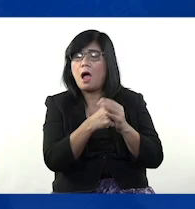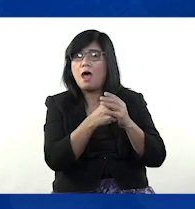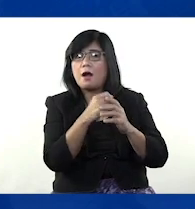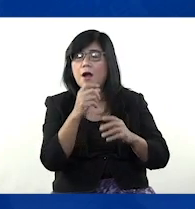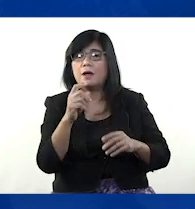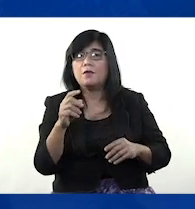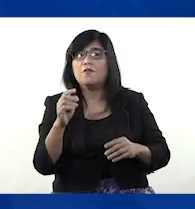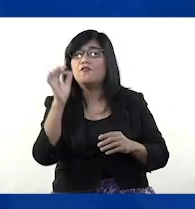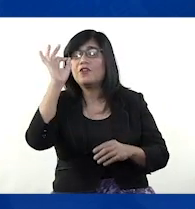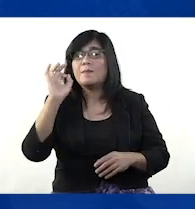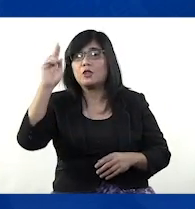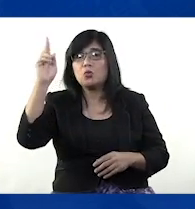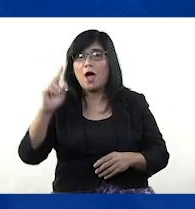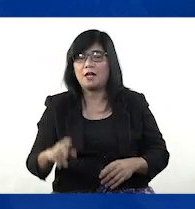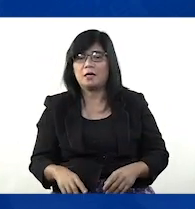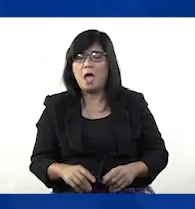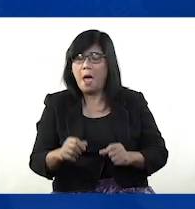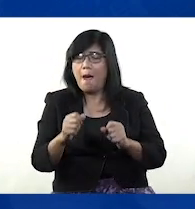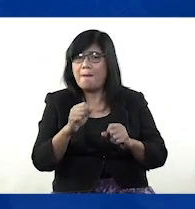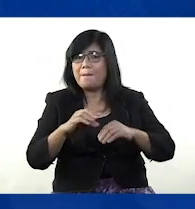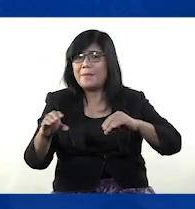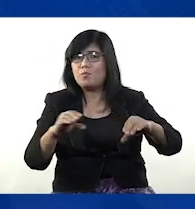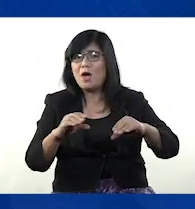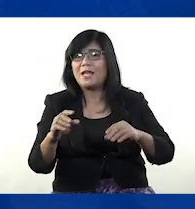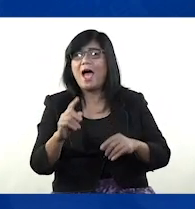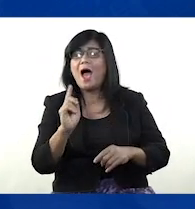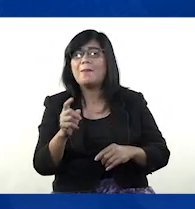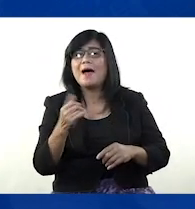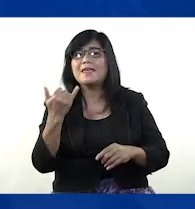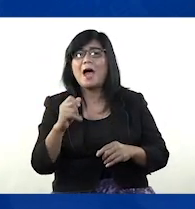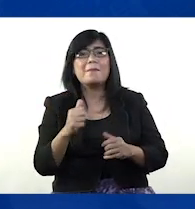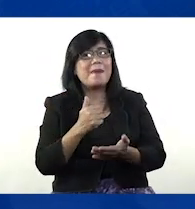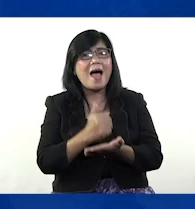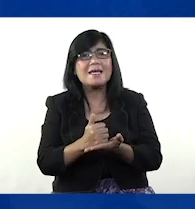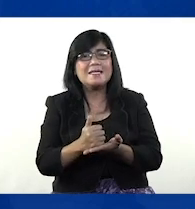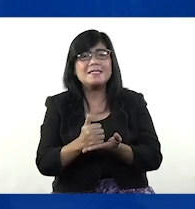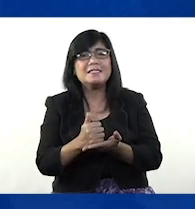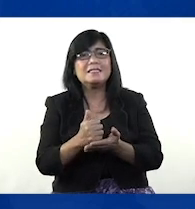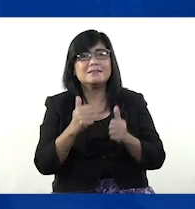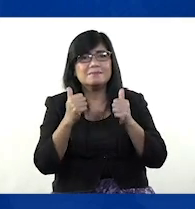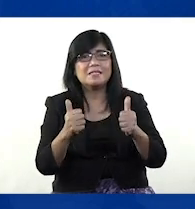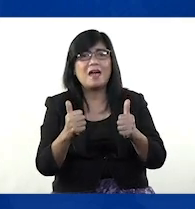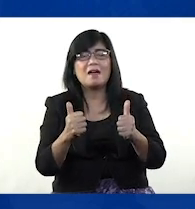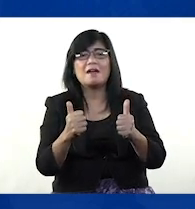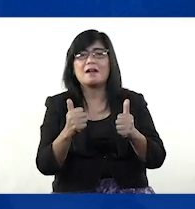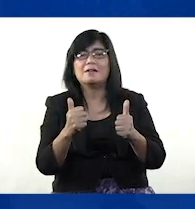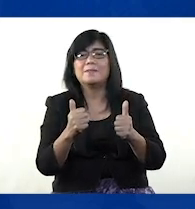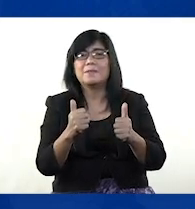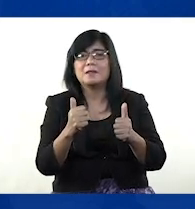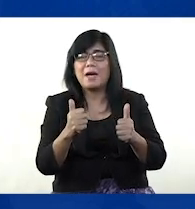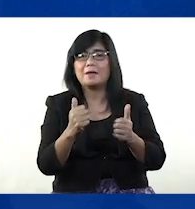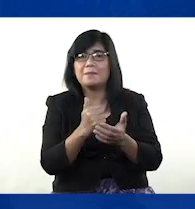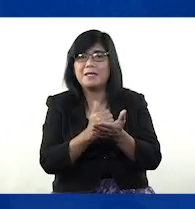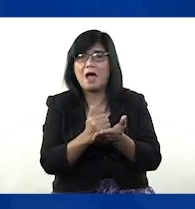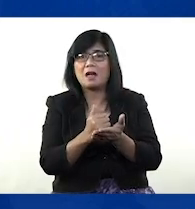pemerintah Hai perbuatlah apa yang baik perbuatlah apa yang benar perbuatlah apa yang diperintahkan Tuhan